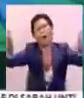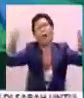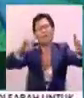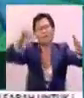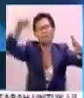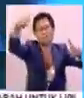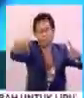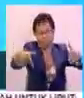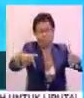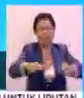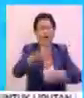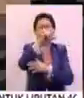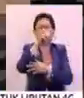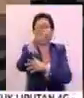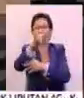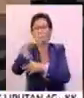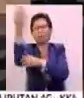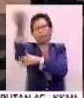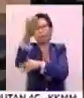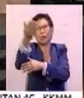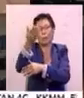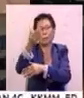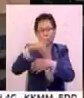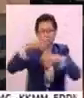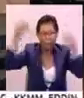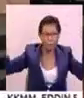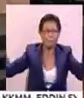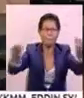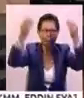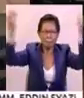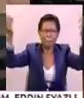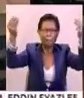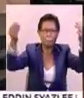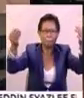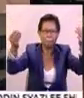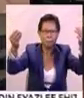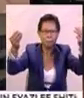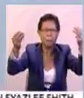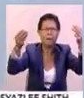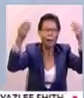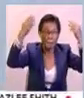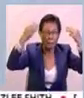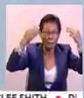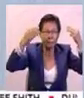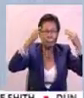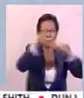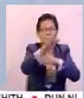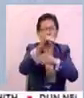kelak. Terdahulu, Gobin menyampaikan ucap tama pada majlis APIS Malaysia Marketing Awards